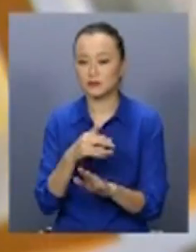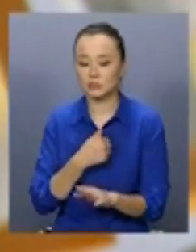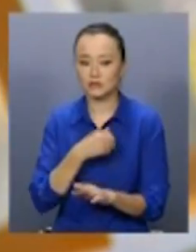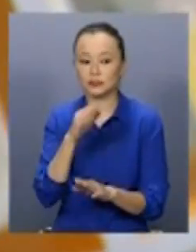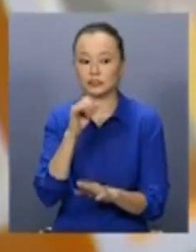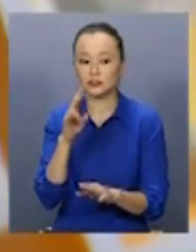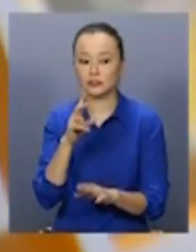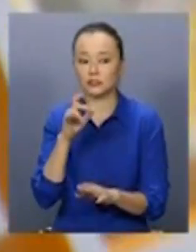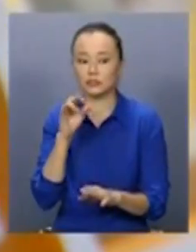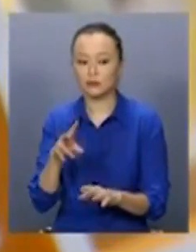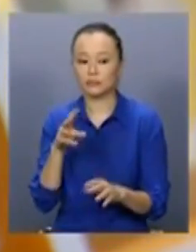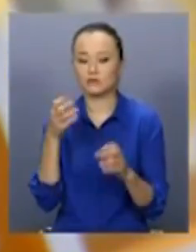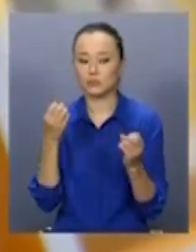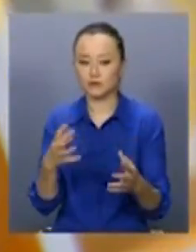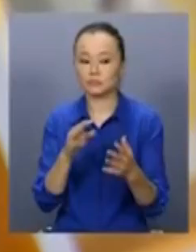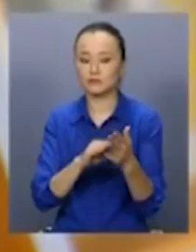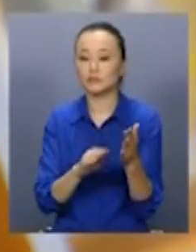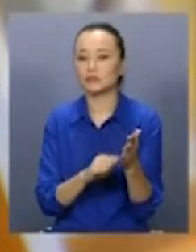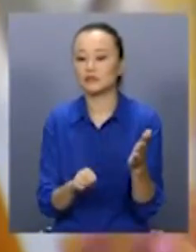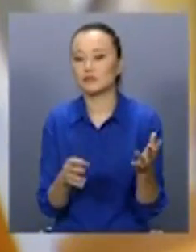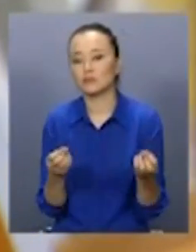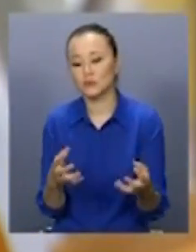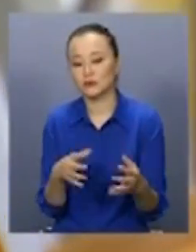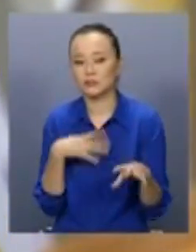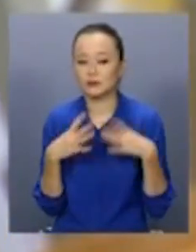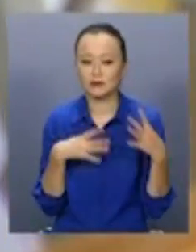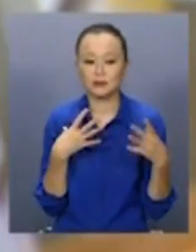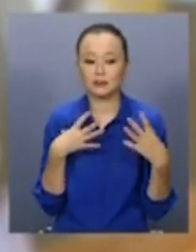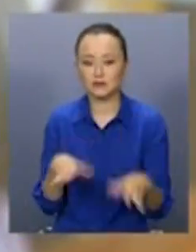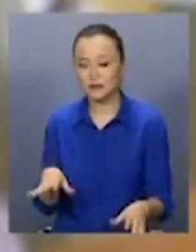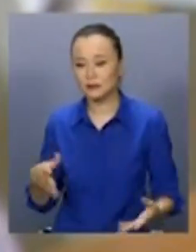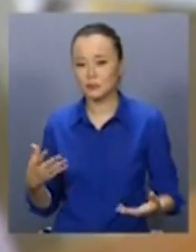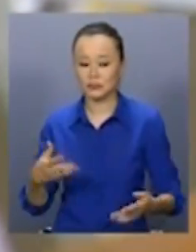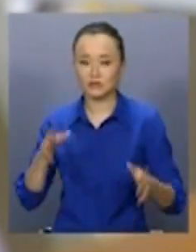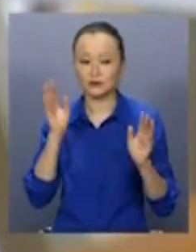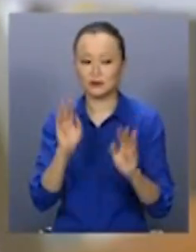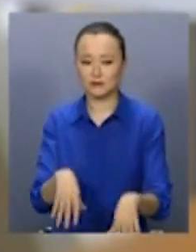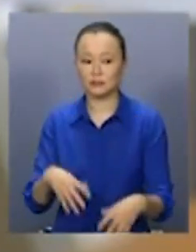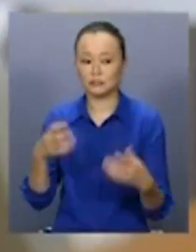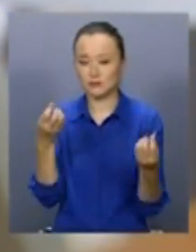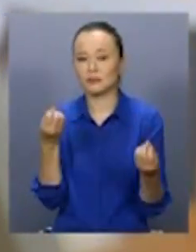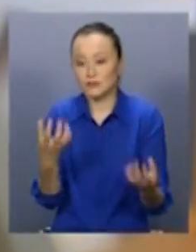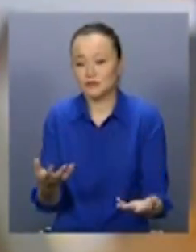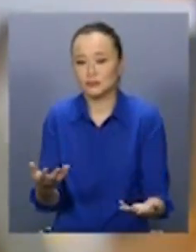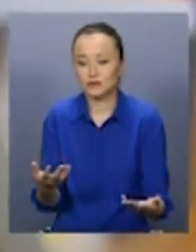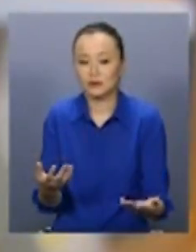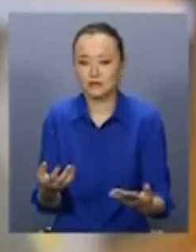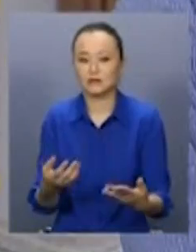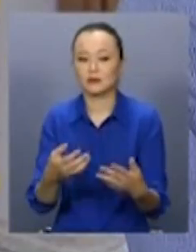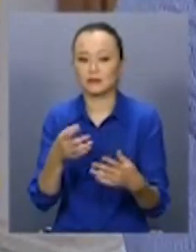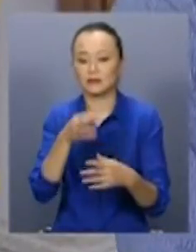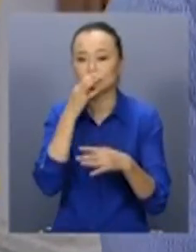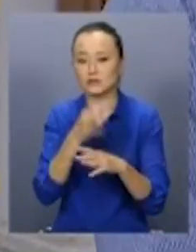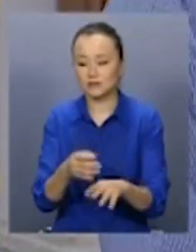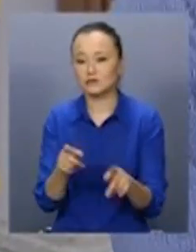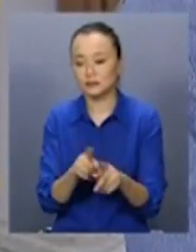жазған сияқты. Жай шейін тұрып жаза саласың да, дайындалмай жаңағы. Ой, болмайды. Жай бір жаңағы айта салатын